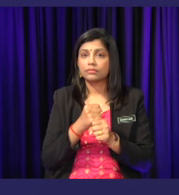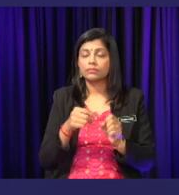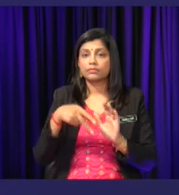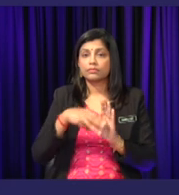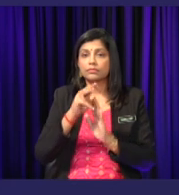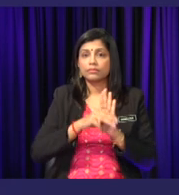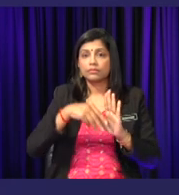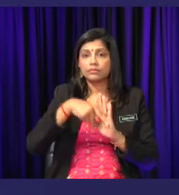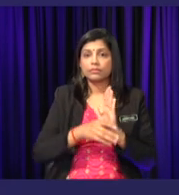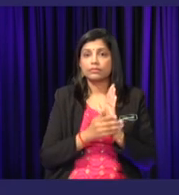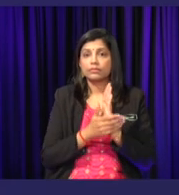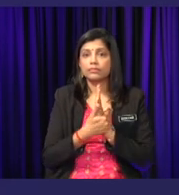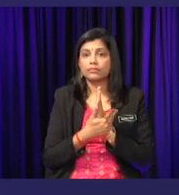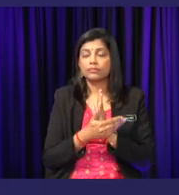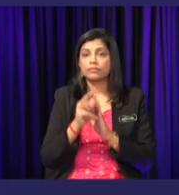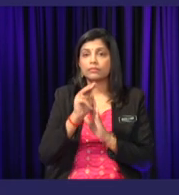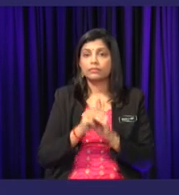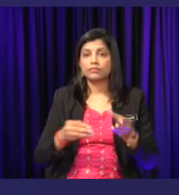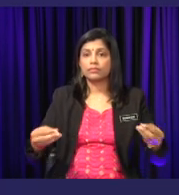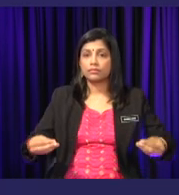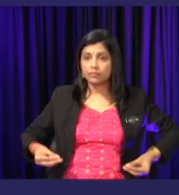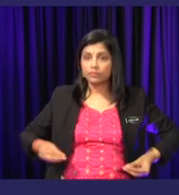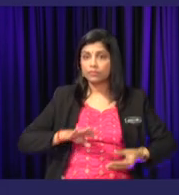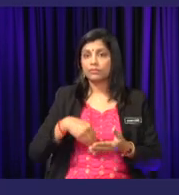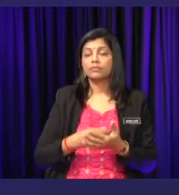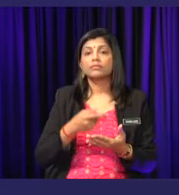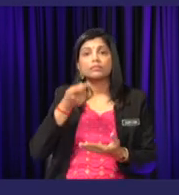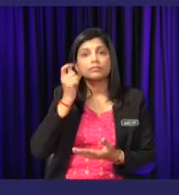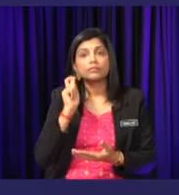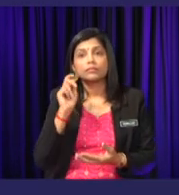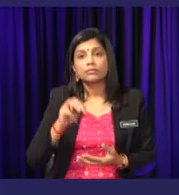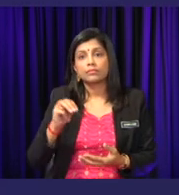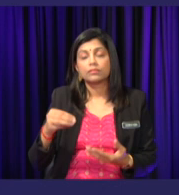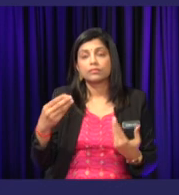kan Oke yang ini padanan